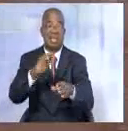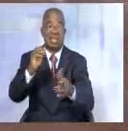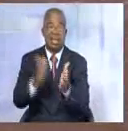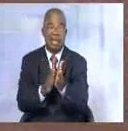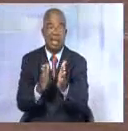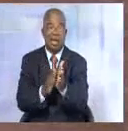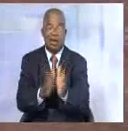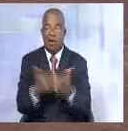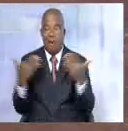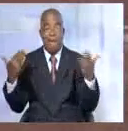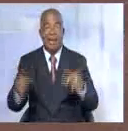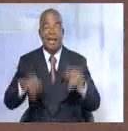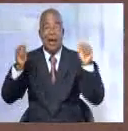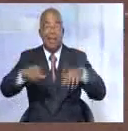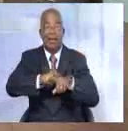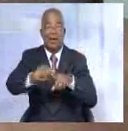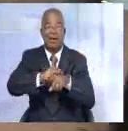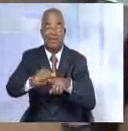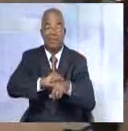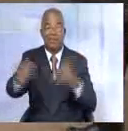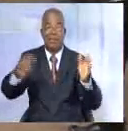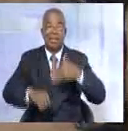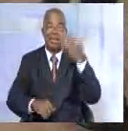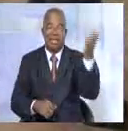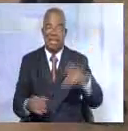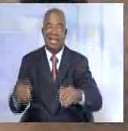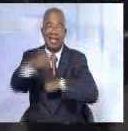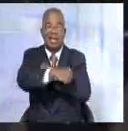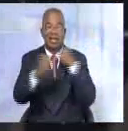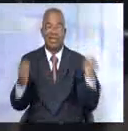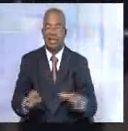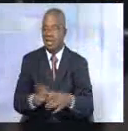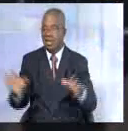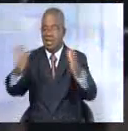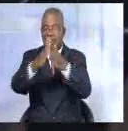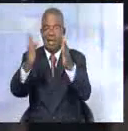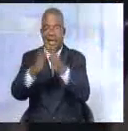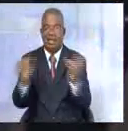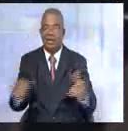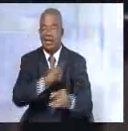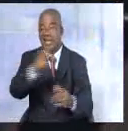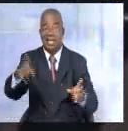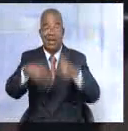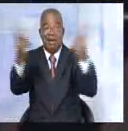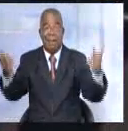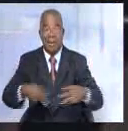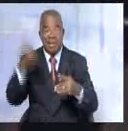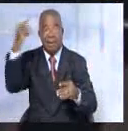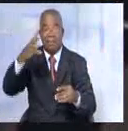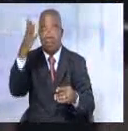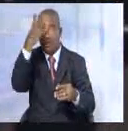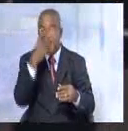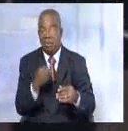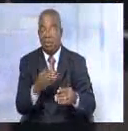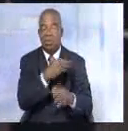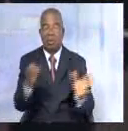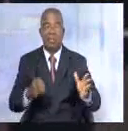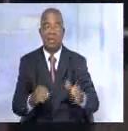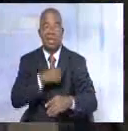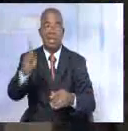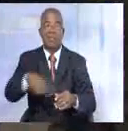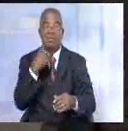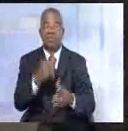composé d'une quarantaine de dortoirs, de salles de réunion et d'un réfectoire. Thio Lansina, président de l'Intercoton, a profité de la remise des